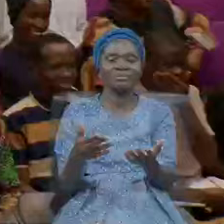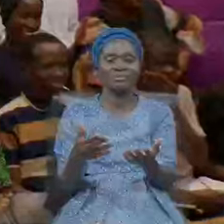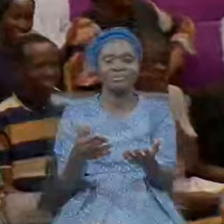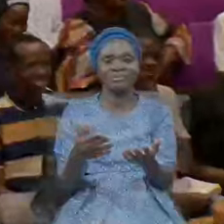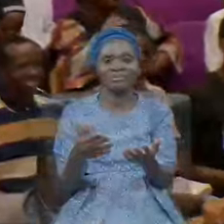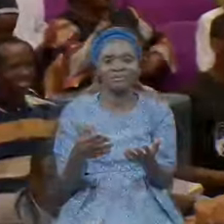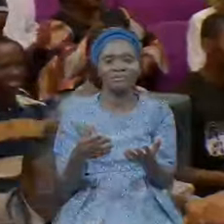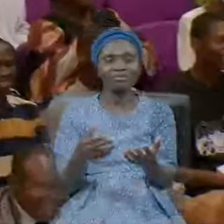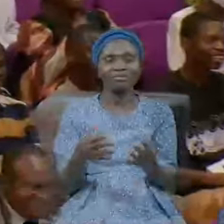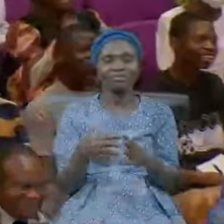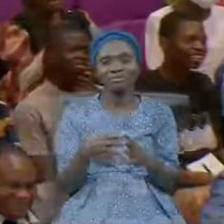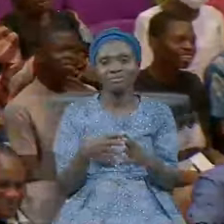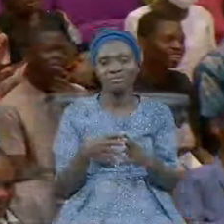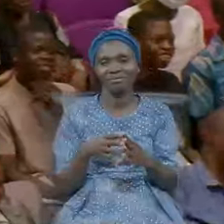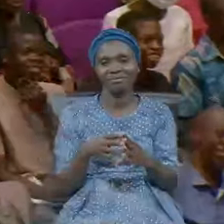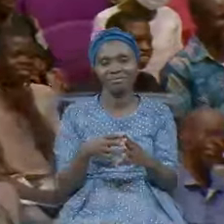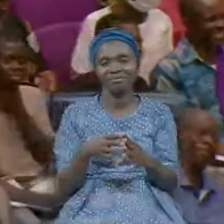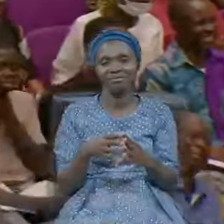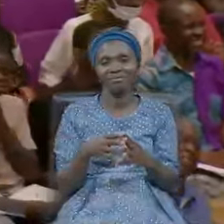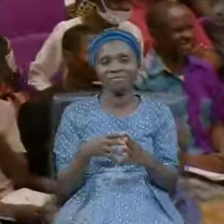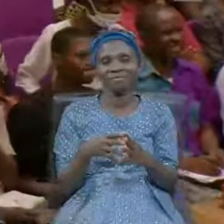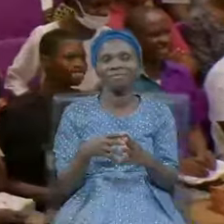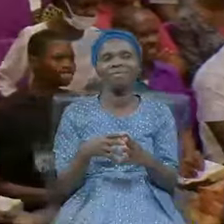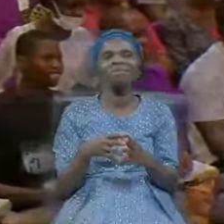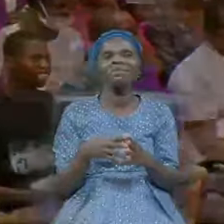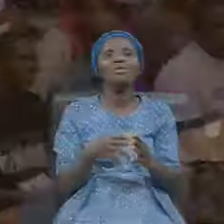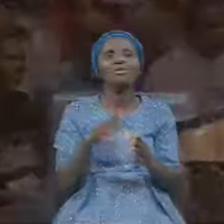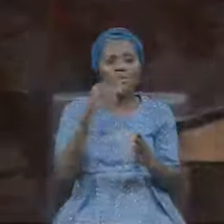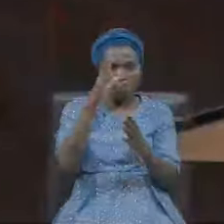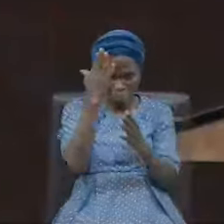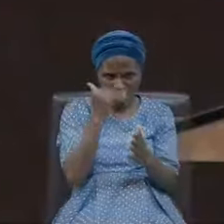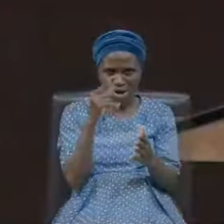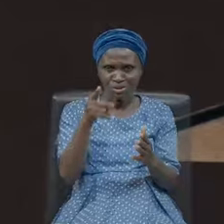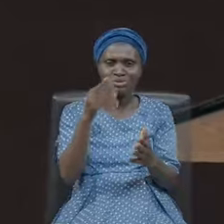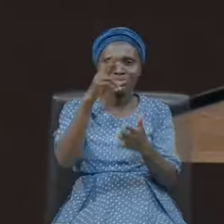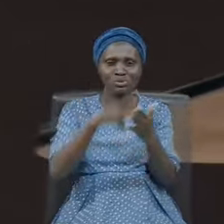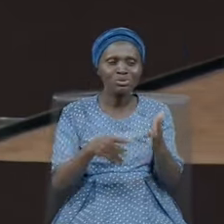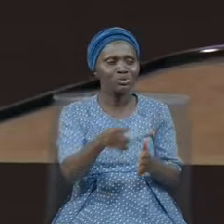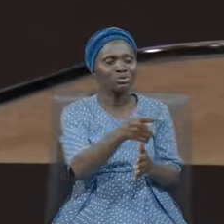Il est parti. Où est-ce que... Pourquoi même vous lisez cette chose même là?